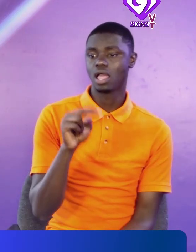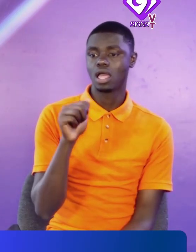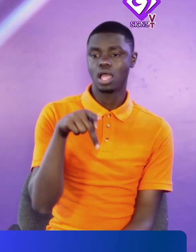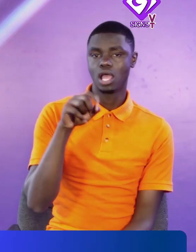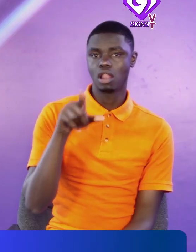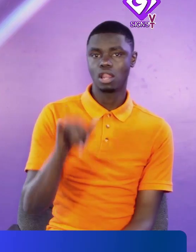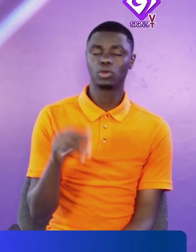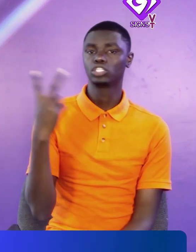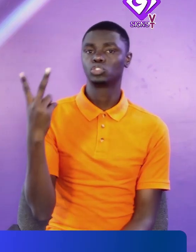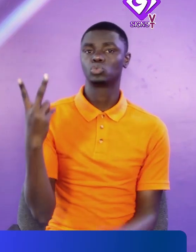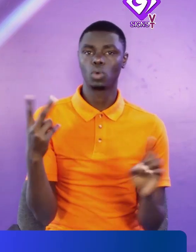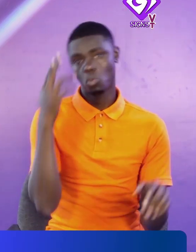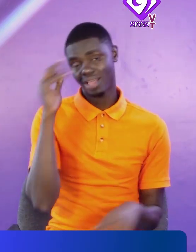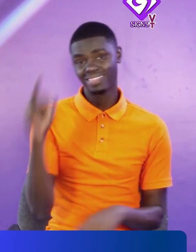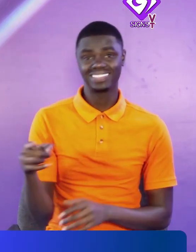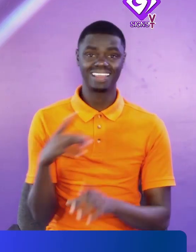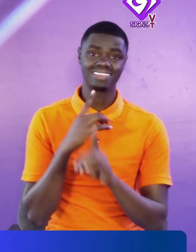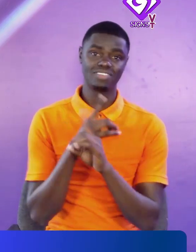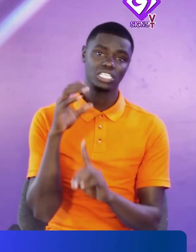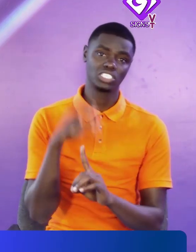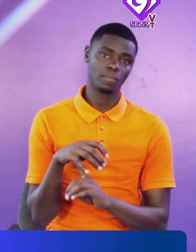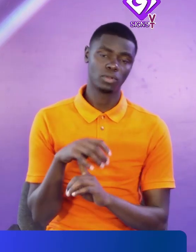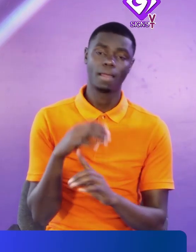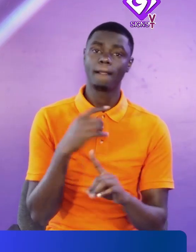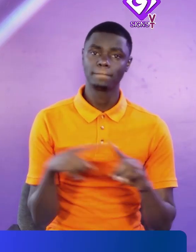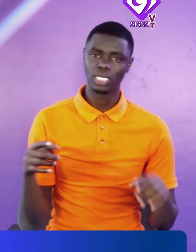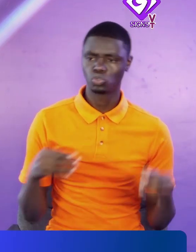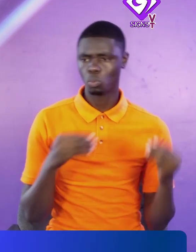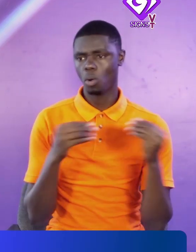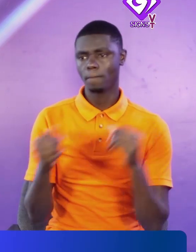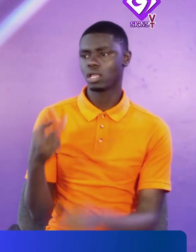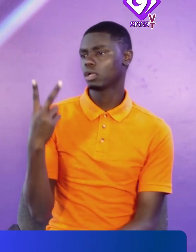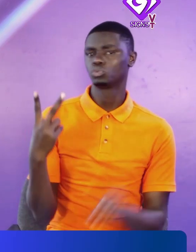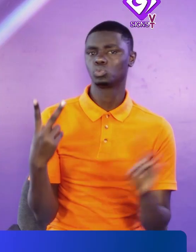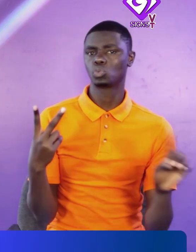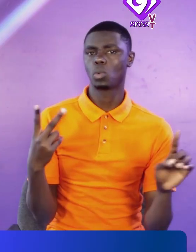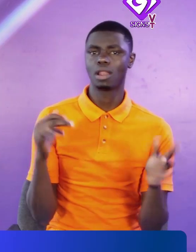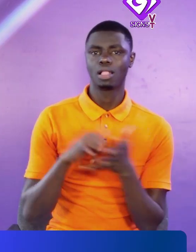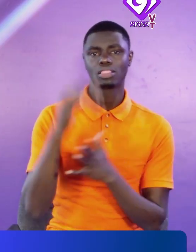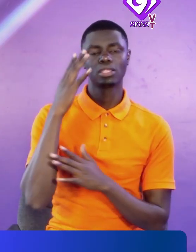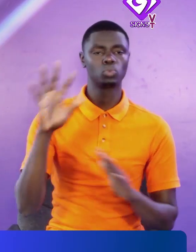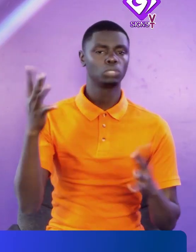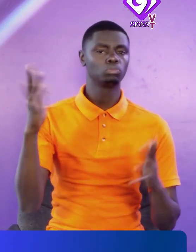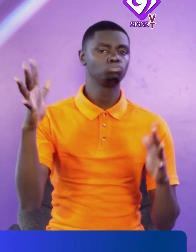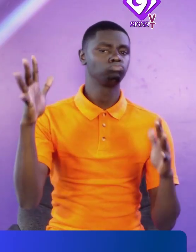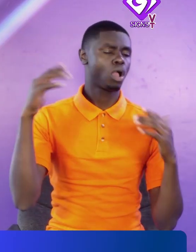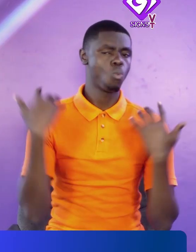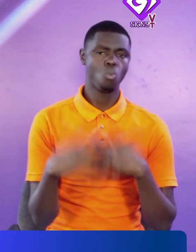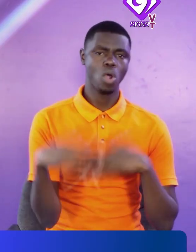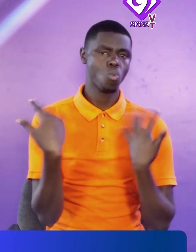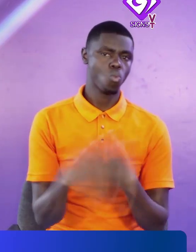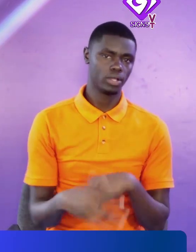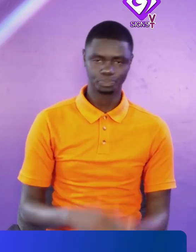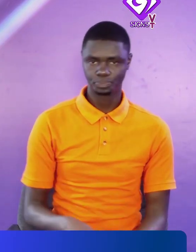ni defending champions lakini mmewapiga 2-1. Sasa ndio maana alikuwa ana celebrate. Huko French Ligue